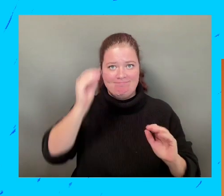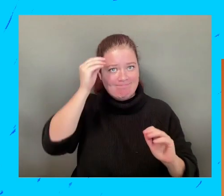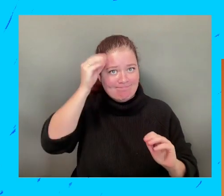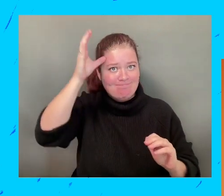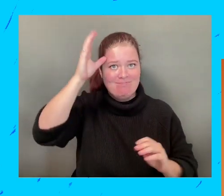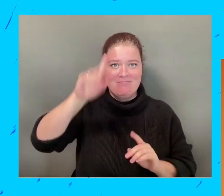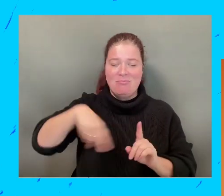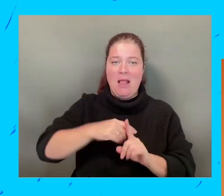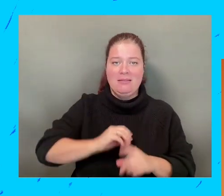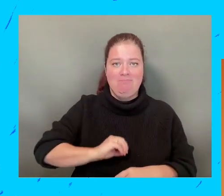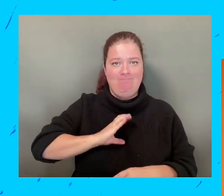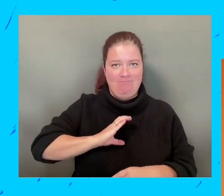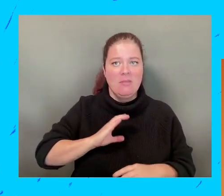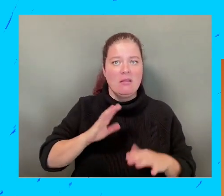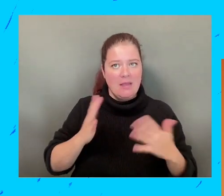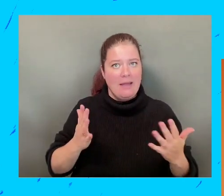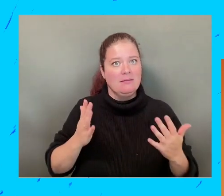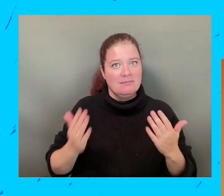Donc, les